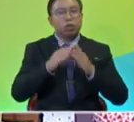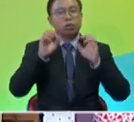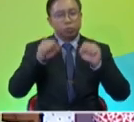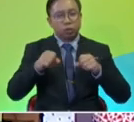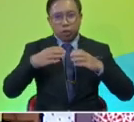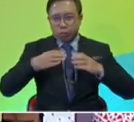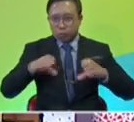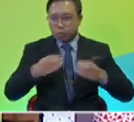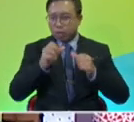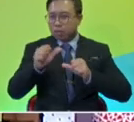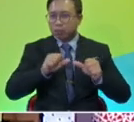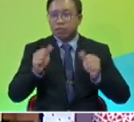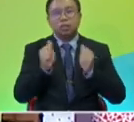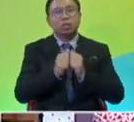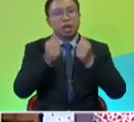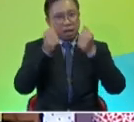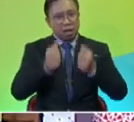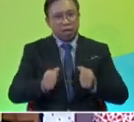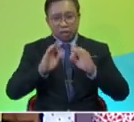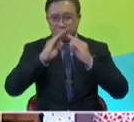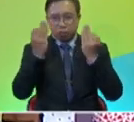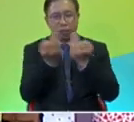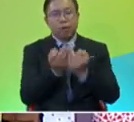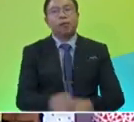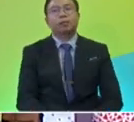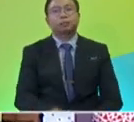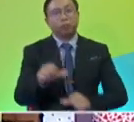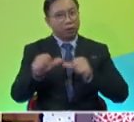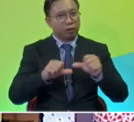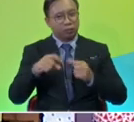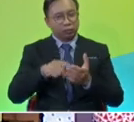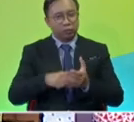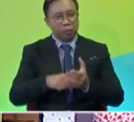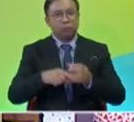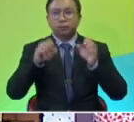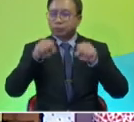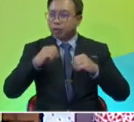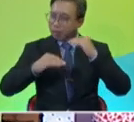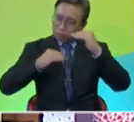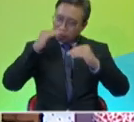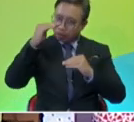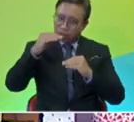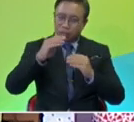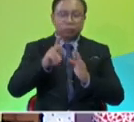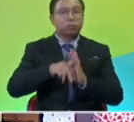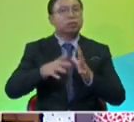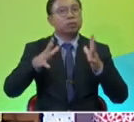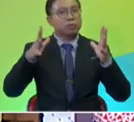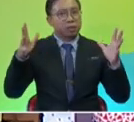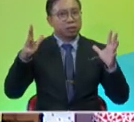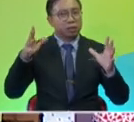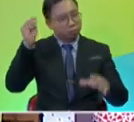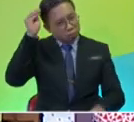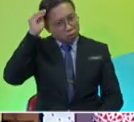laksanakan aktiviti ini bersama dengan ahli keluarga sebab ha aktiviti macam ni dapat meningkatkan lagi perkembangan-perkembangan